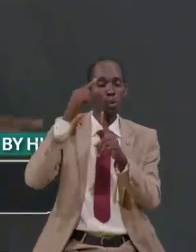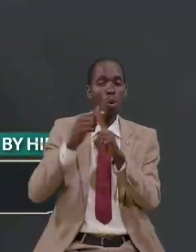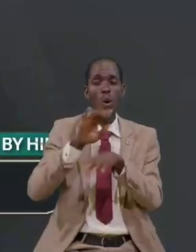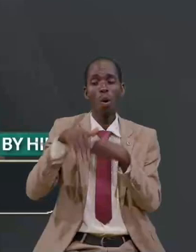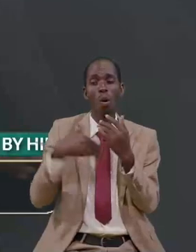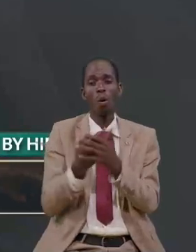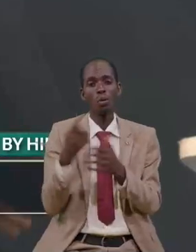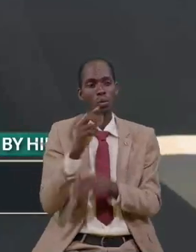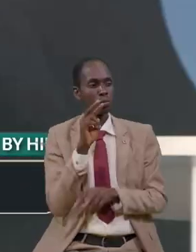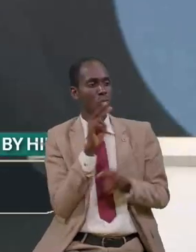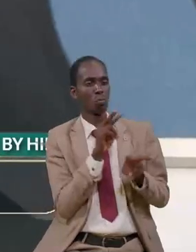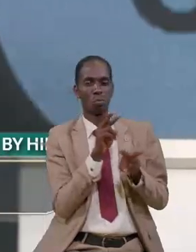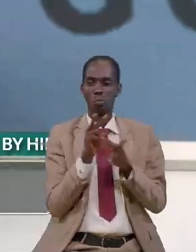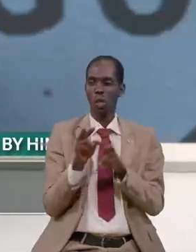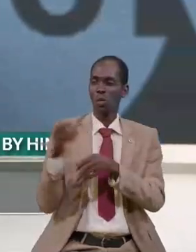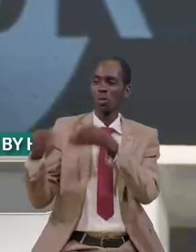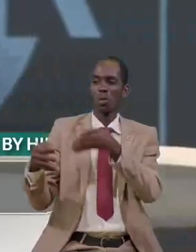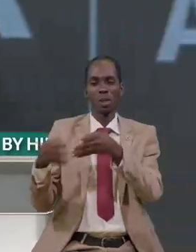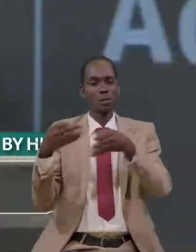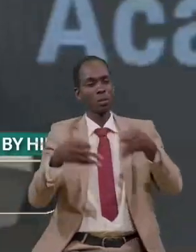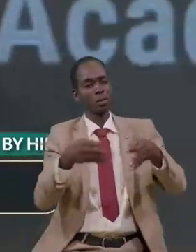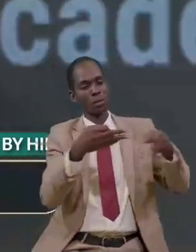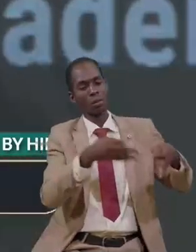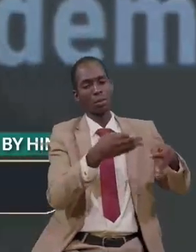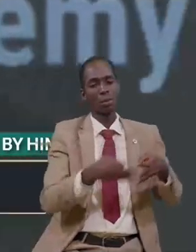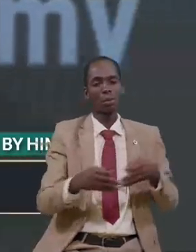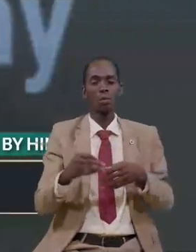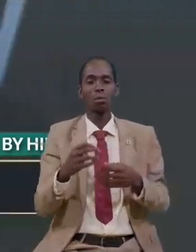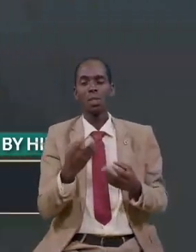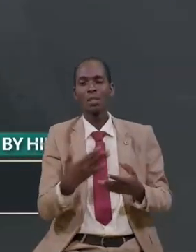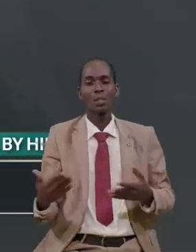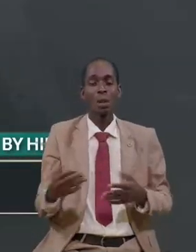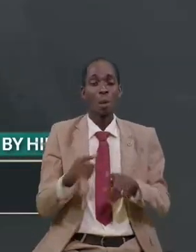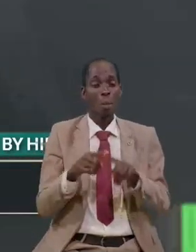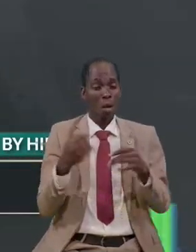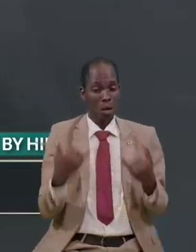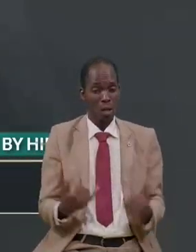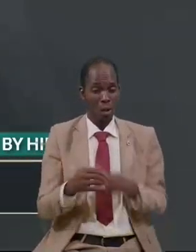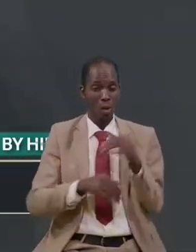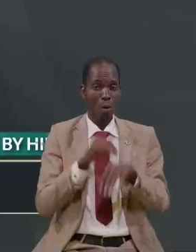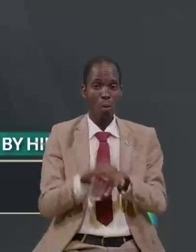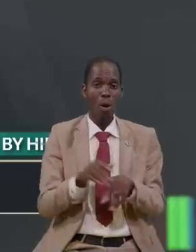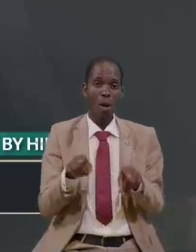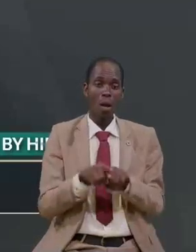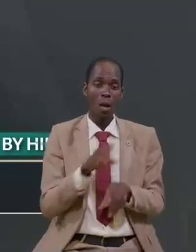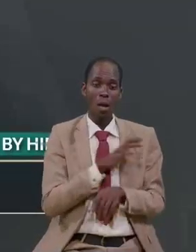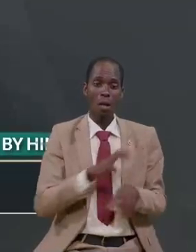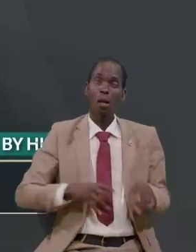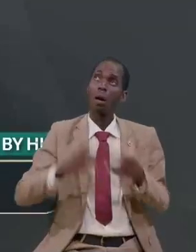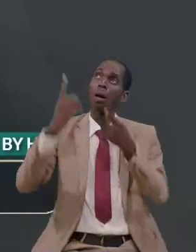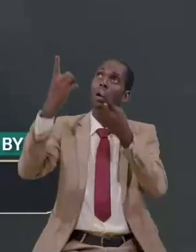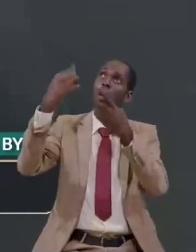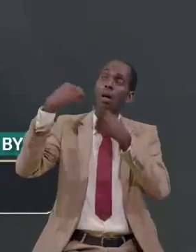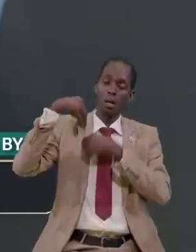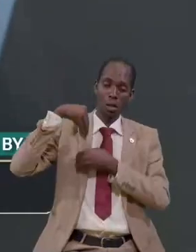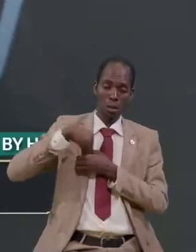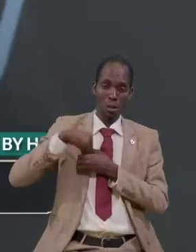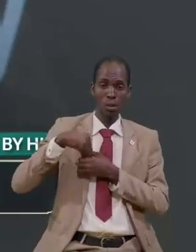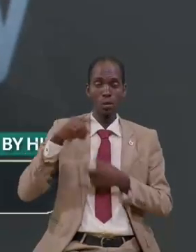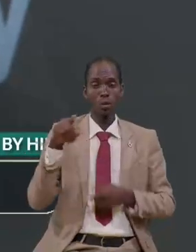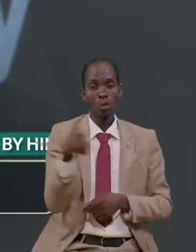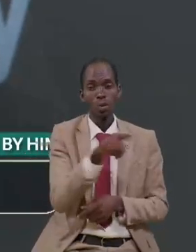cherchent. Ils regardent autour d'eux, ils jugent l'autre, ils jugent celui ici. Mais aujourd'hui, comme Christ vient vivre en toi,